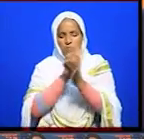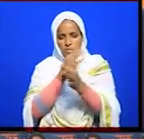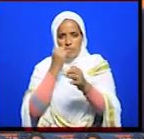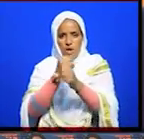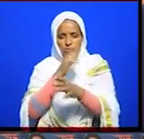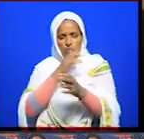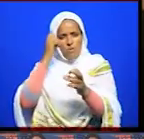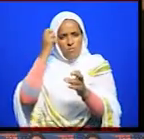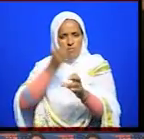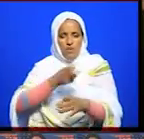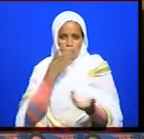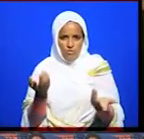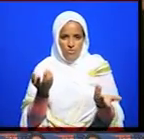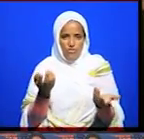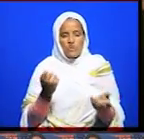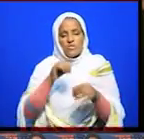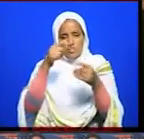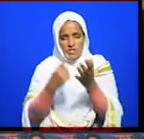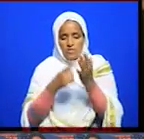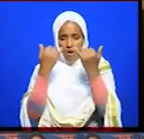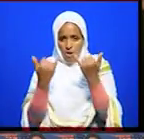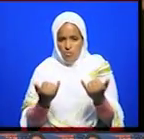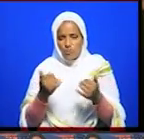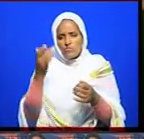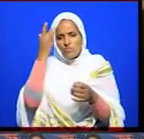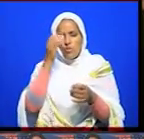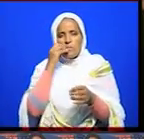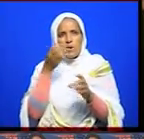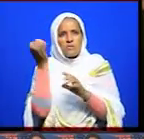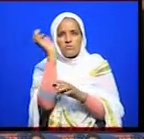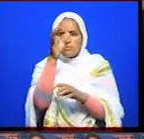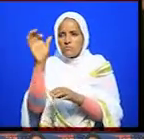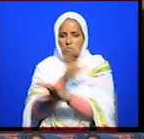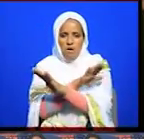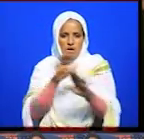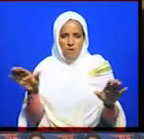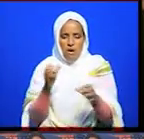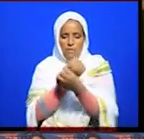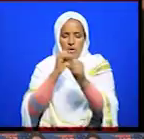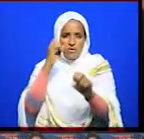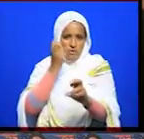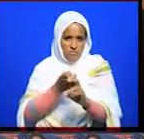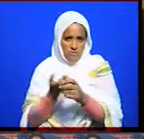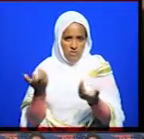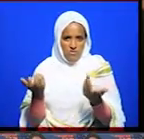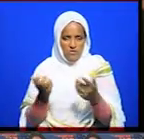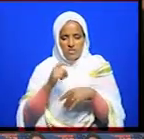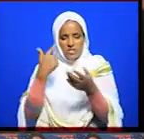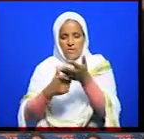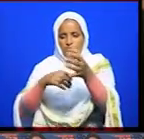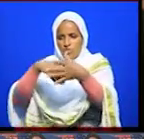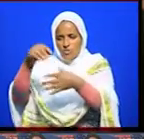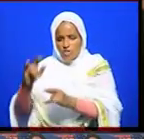አባቶች ተግተው ጠንክረው ካልሰሩ እጅግ አስቸጋሪ ነው የሚሆነውና አሁን እንደው ዝም ብሎ ቤት በመርጨት ብቻ ያለው